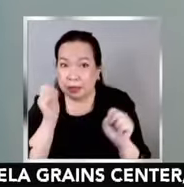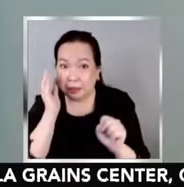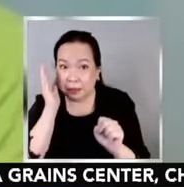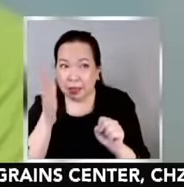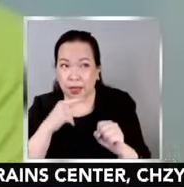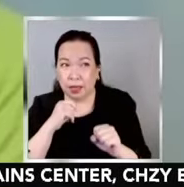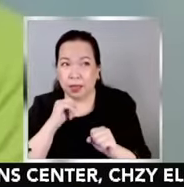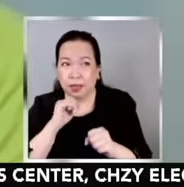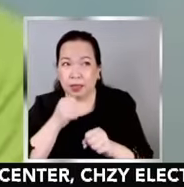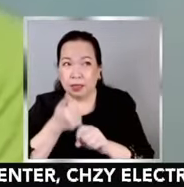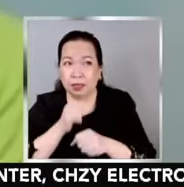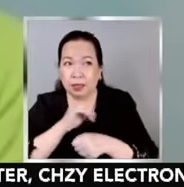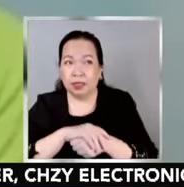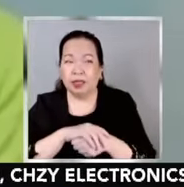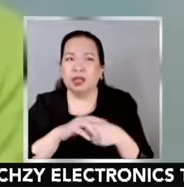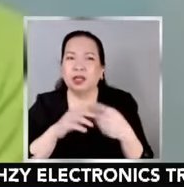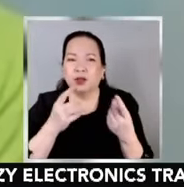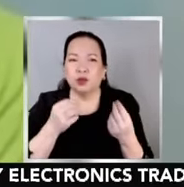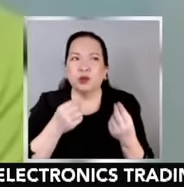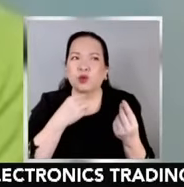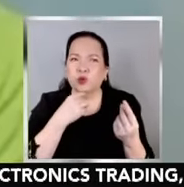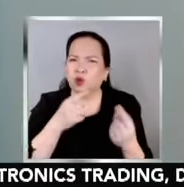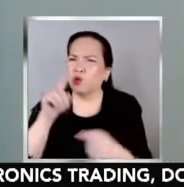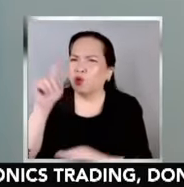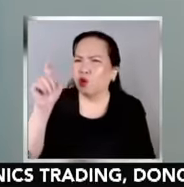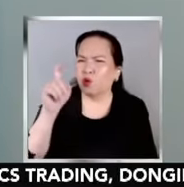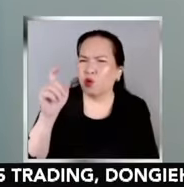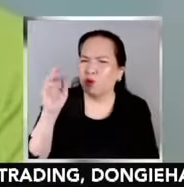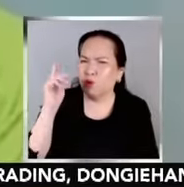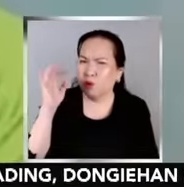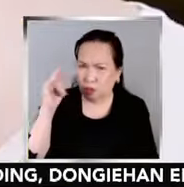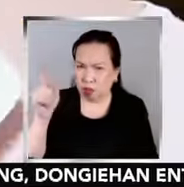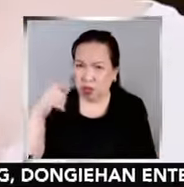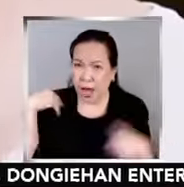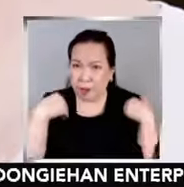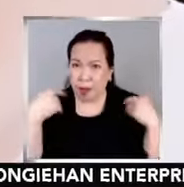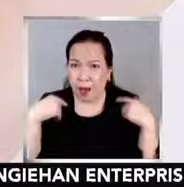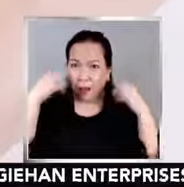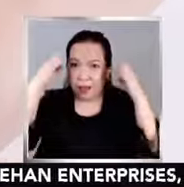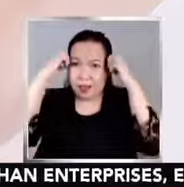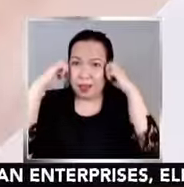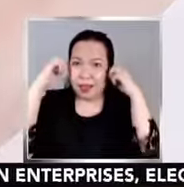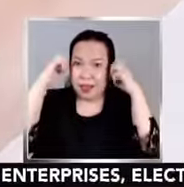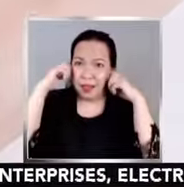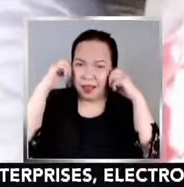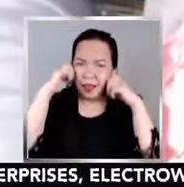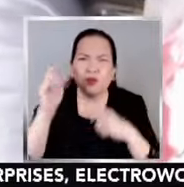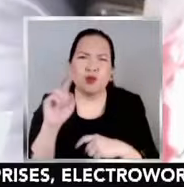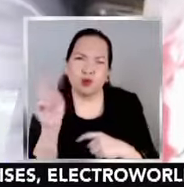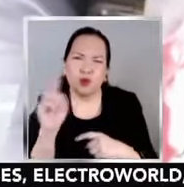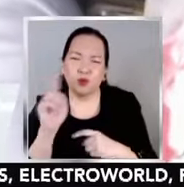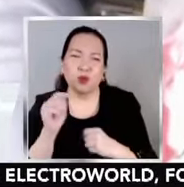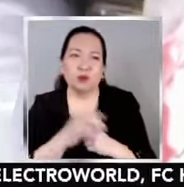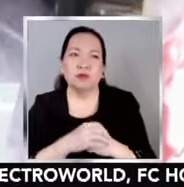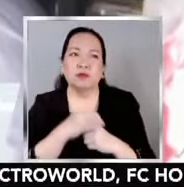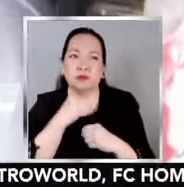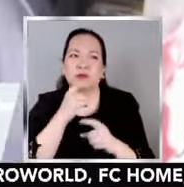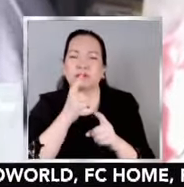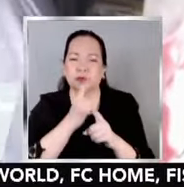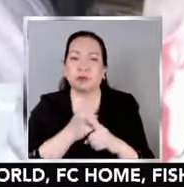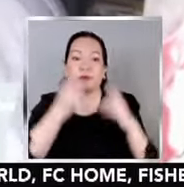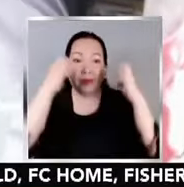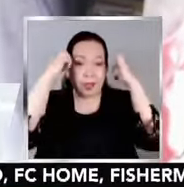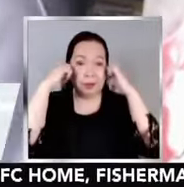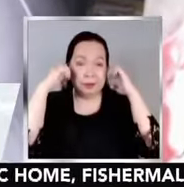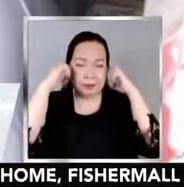Kuya Kim, pinagpapawisan din ba ang mga hayop? Kuya Kim, ano na? Ang pagpapawis o sweating ay paraan ng ating katawan para mag-cool